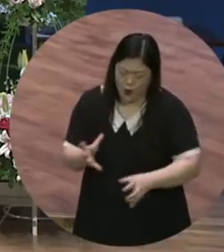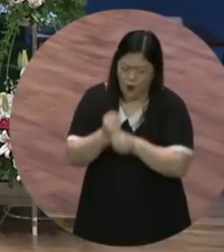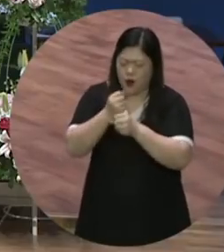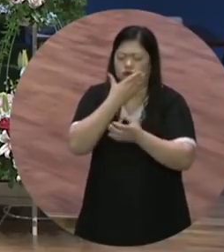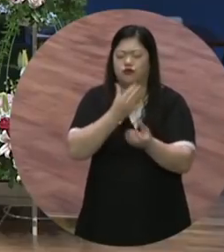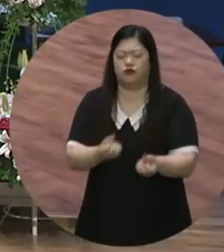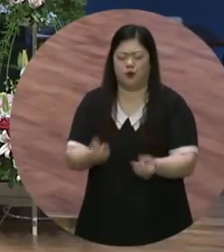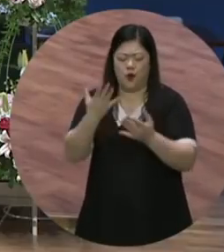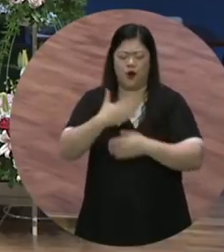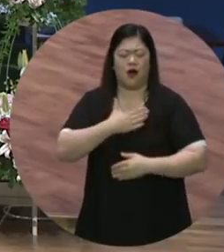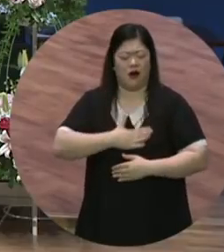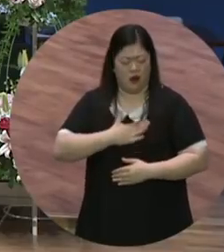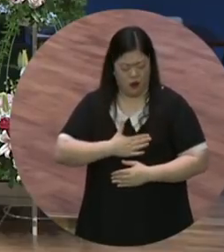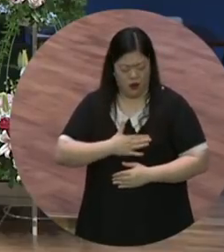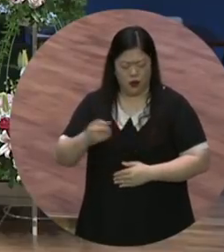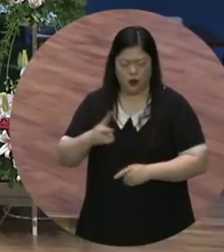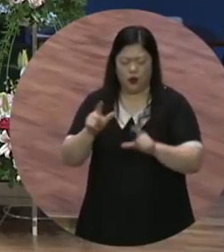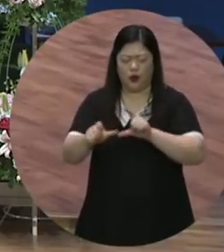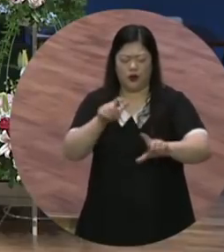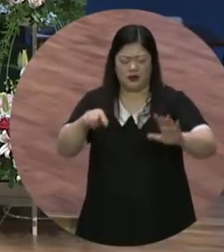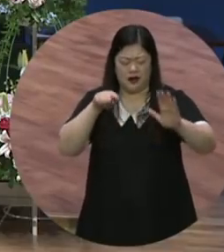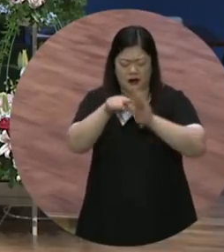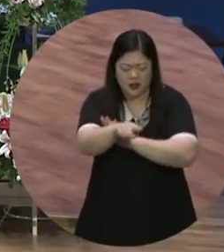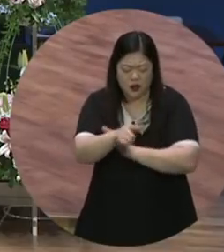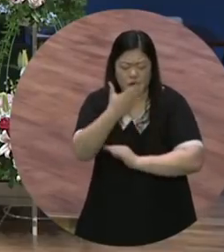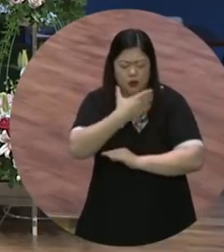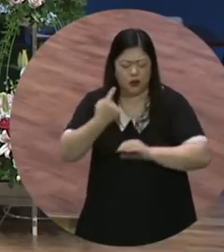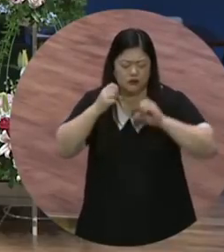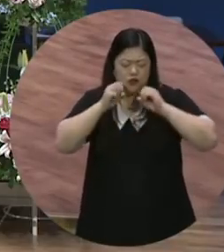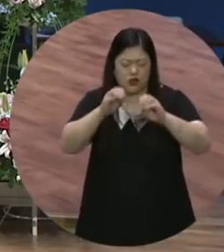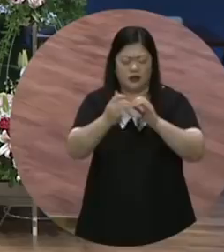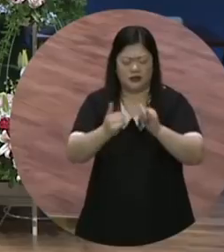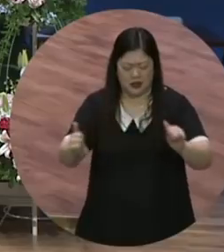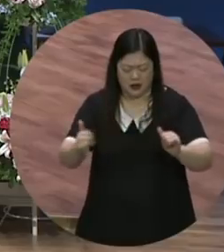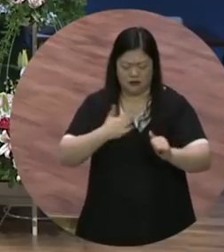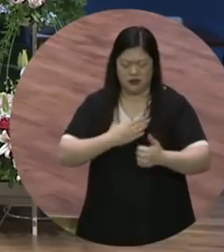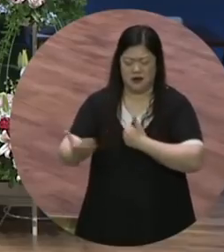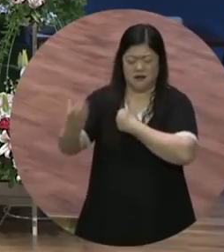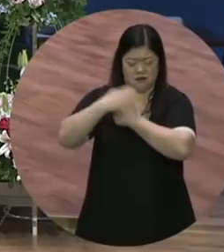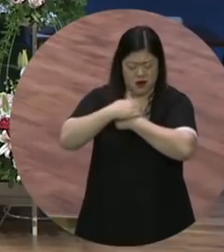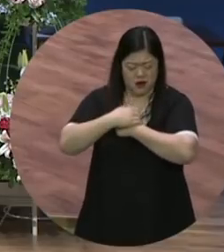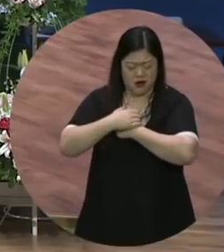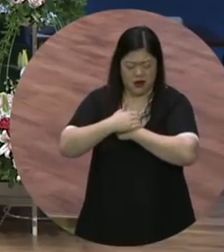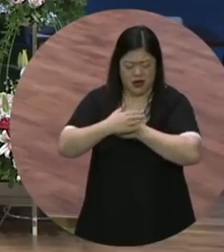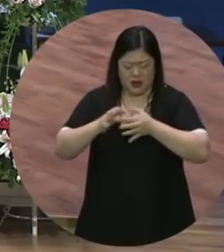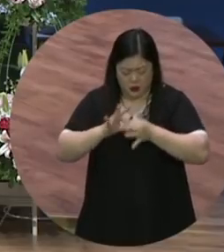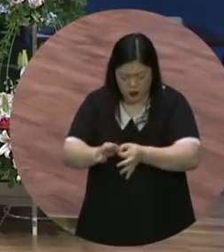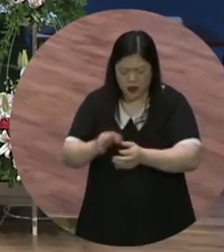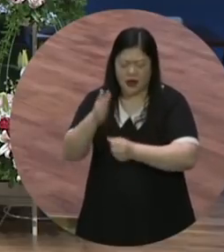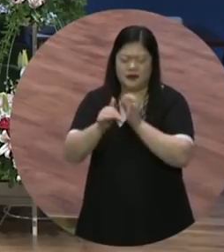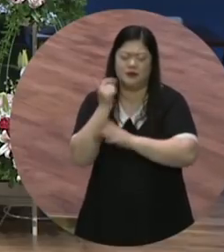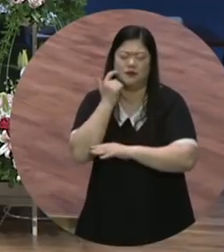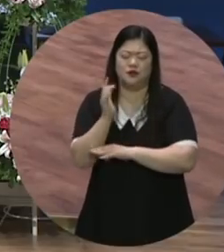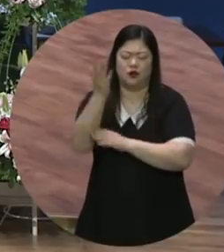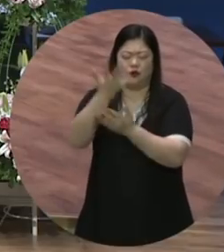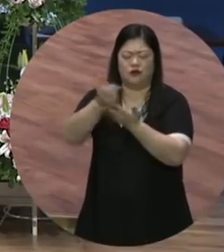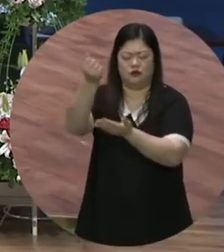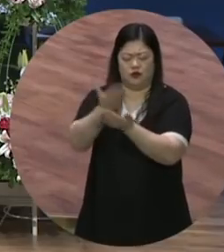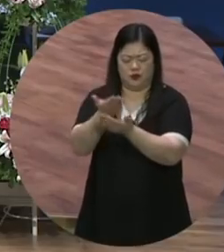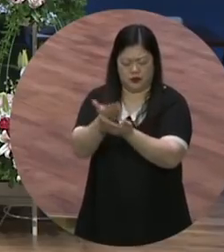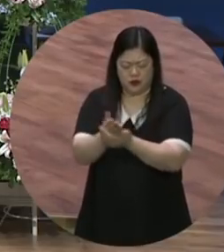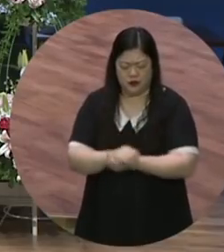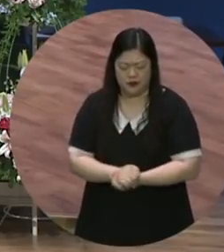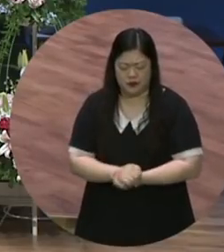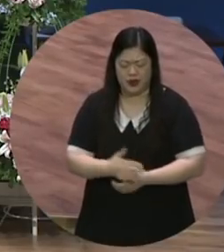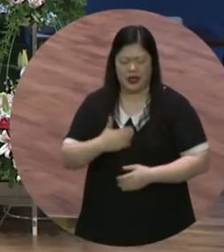현장 살리는 파수꾼으로 살게 하신 하나님 영광받아 주시옵소서. 나 중심, 무주 중심, 성공 중심을 넘어